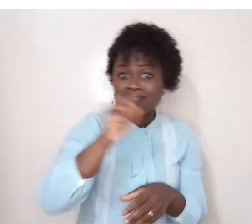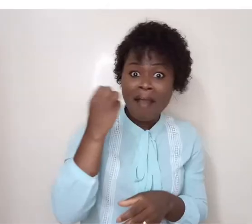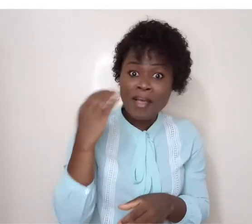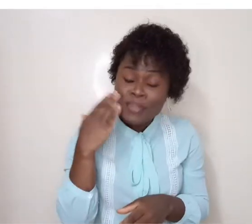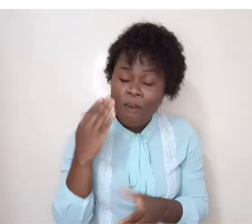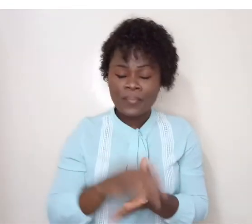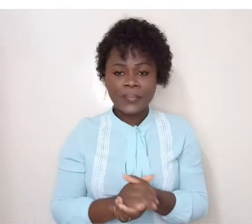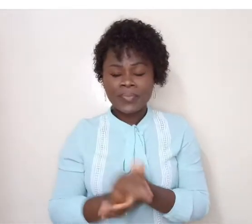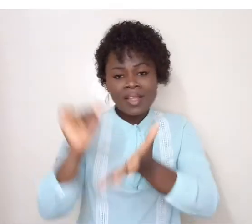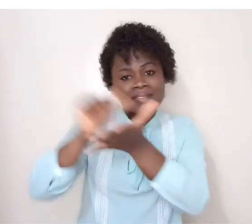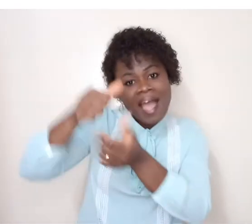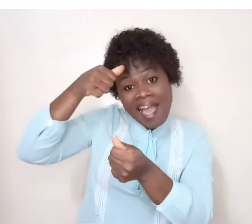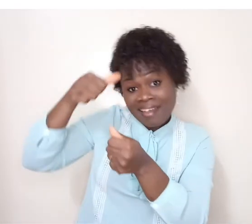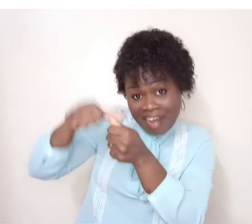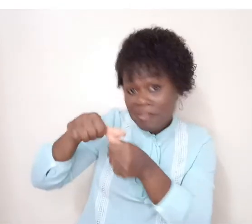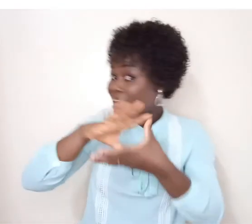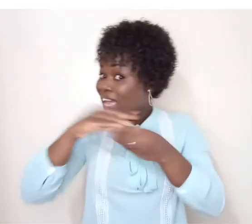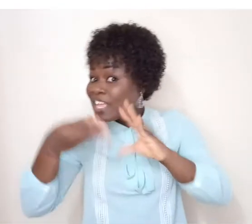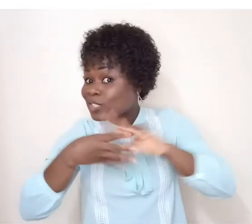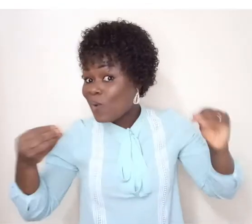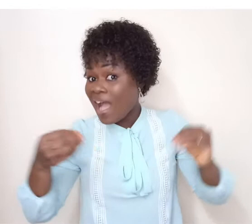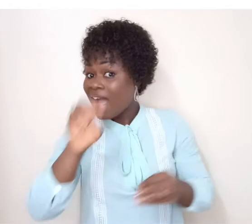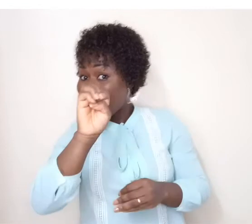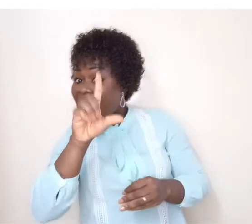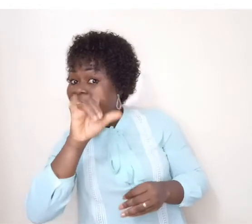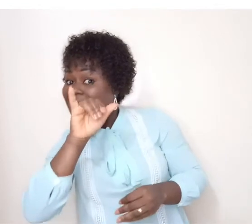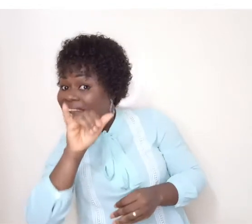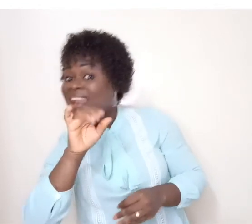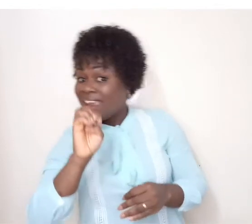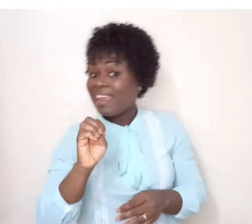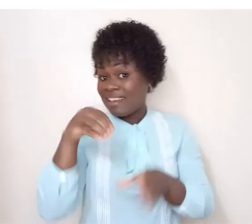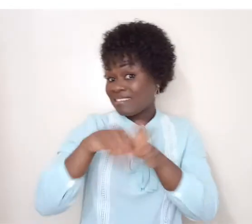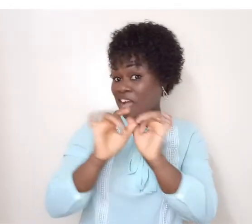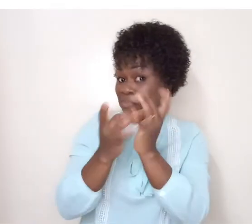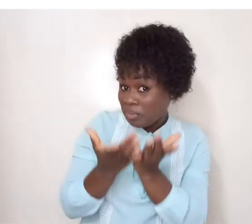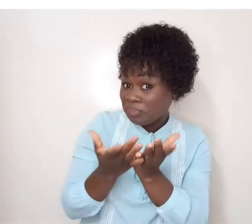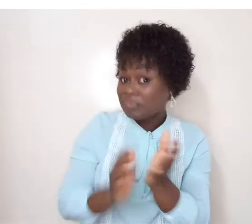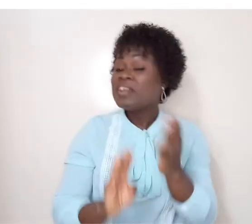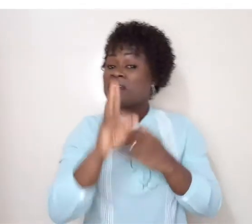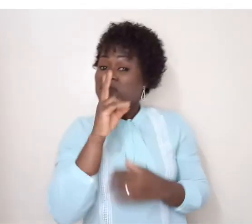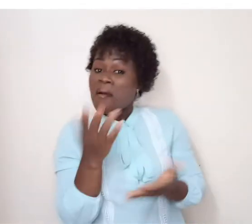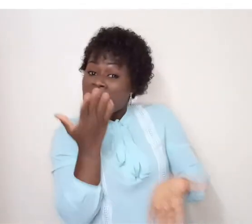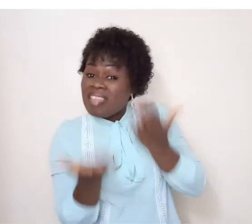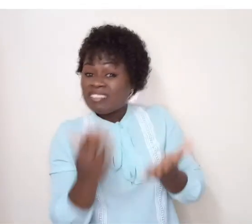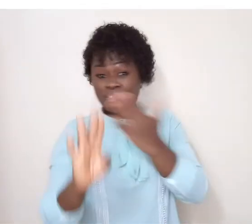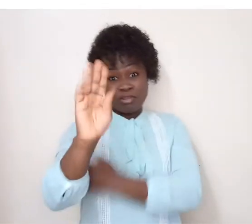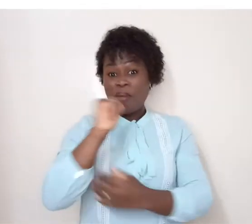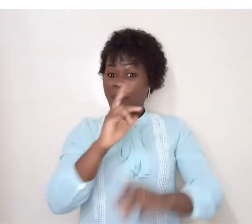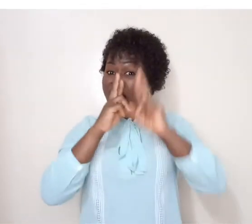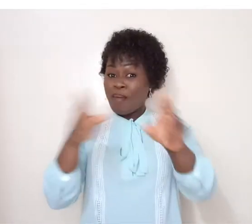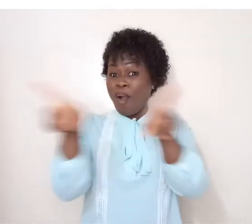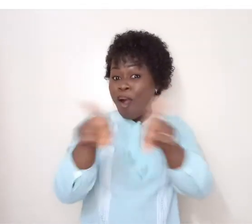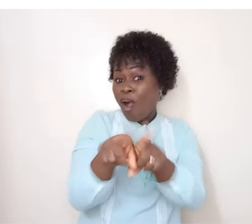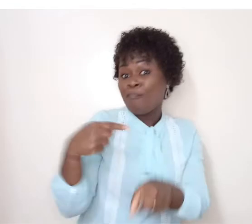rappelle beaucoup celle d'Élie et de la veuve dans la Bible. Dieu ne répond peut-être pas à nos prières selon nos voies, mais